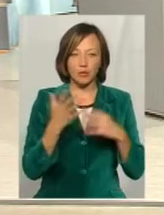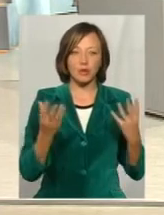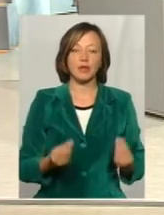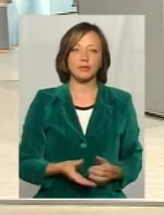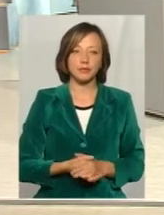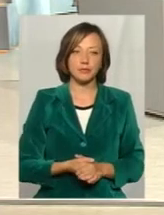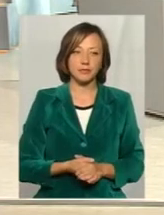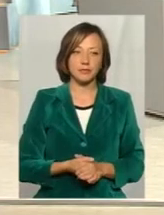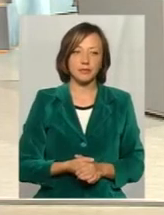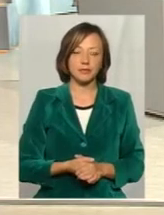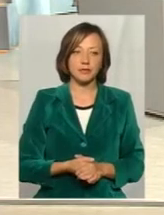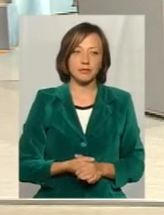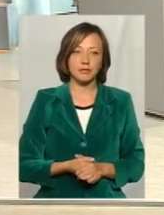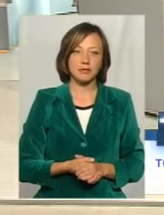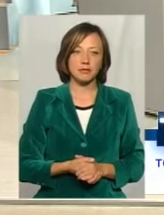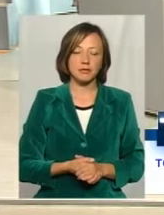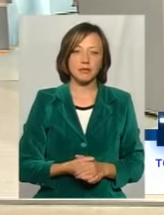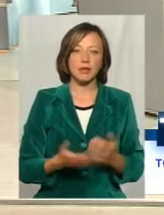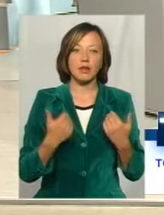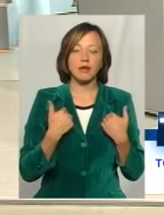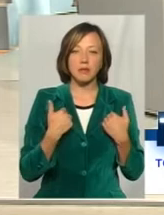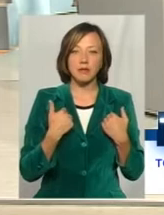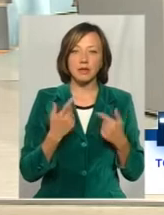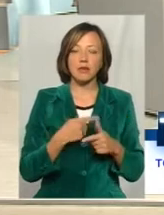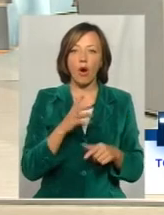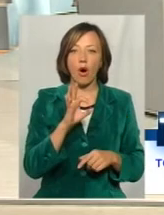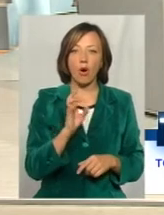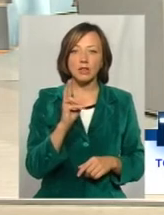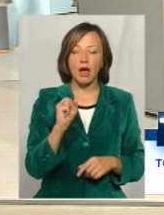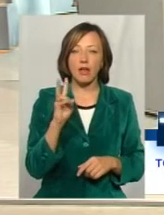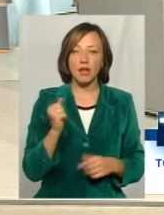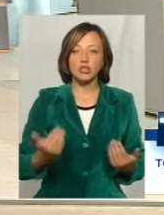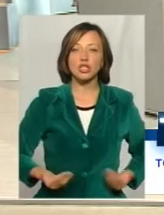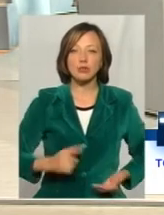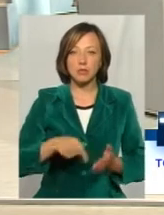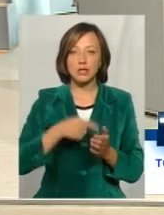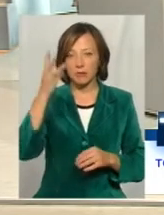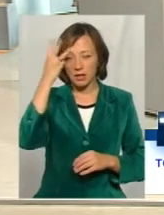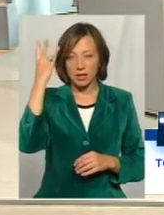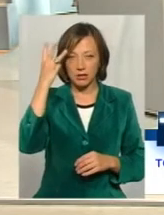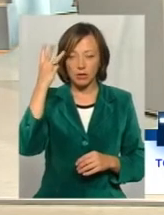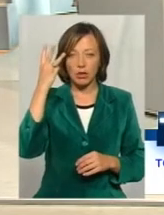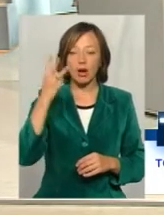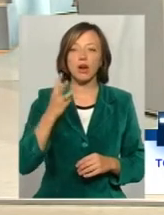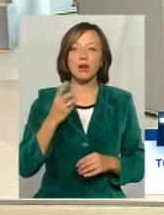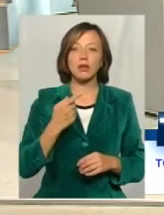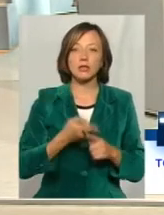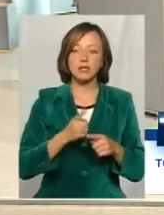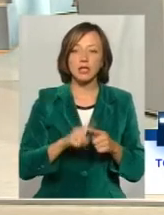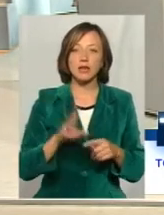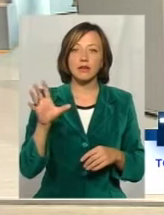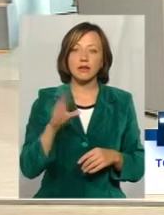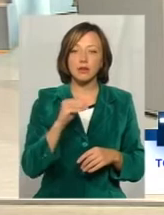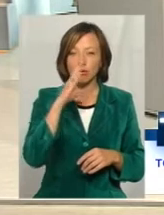Добрий. Мене звати Оксана, я жителька нашого міста Хмельницького, і буду справді наших маршрутних таксі.